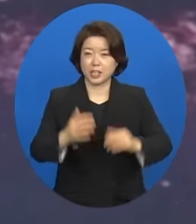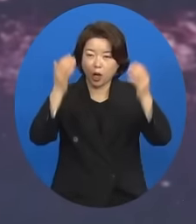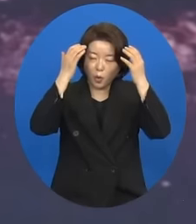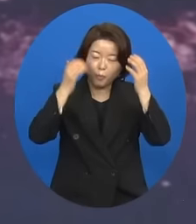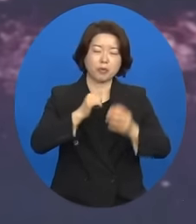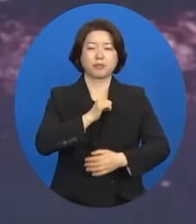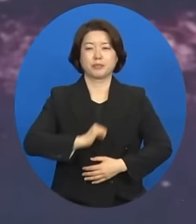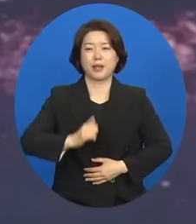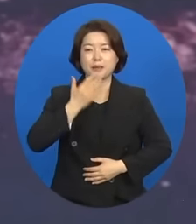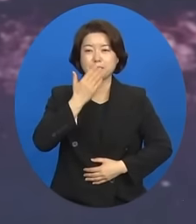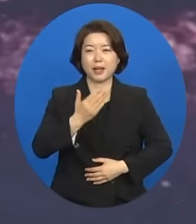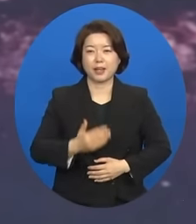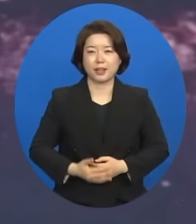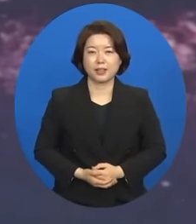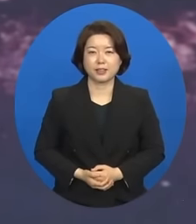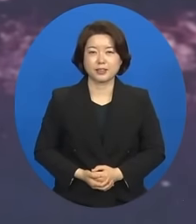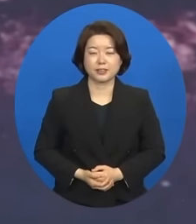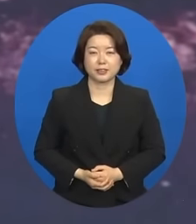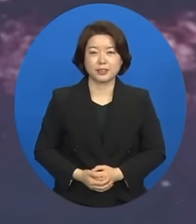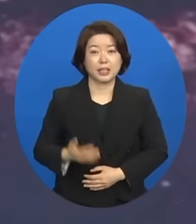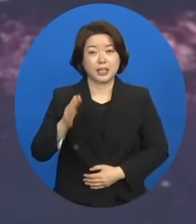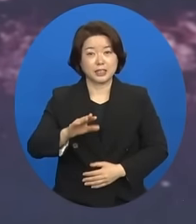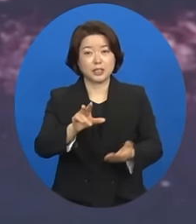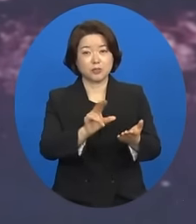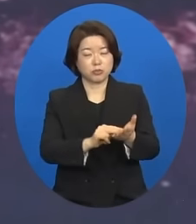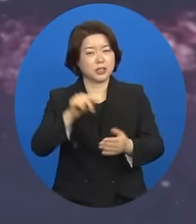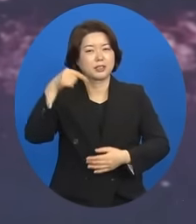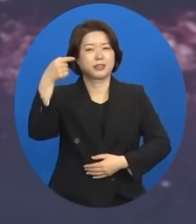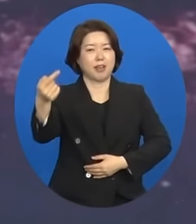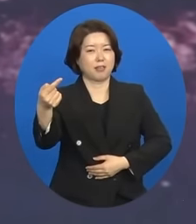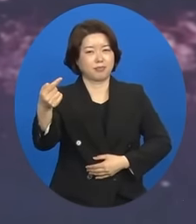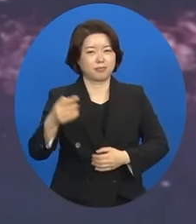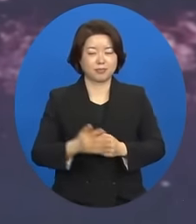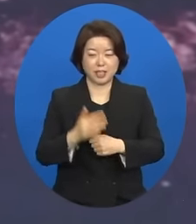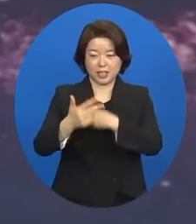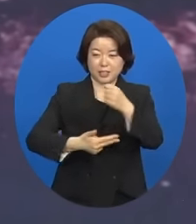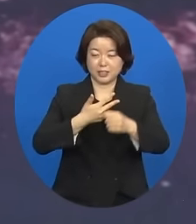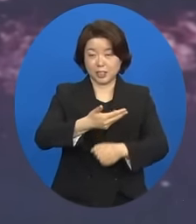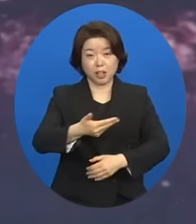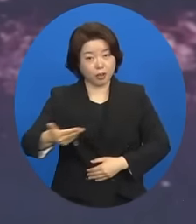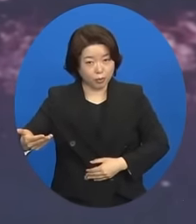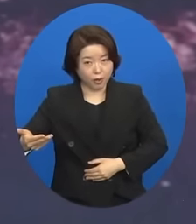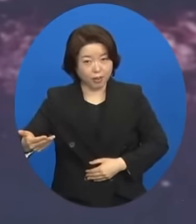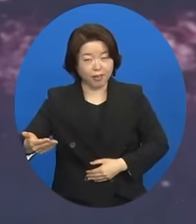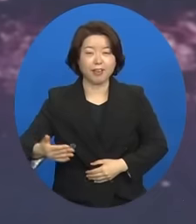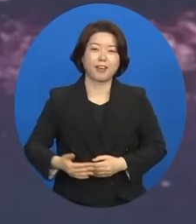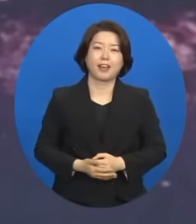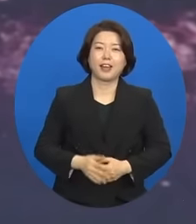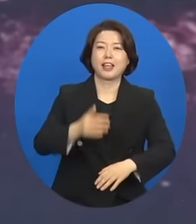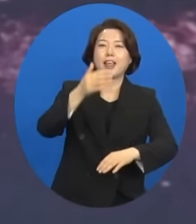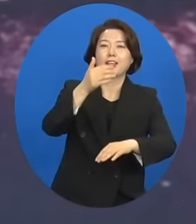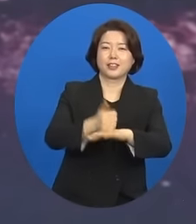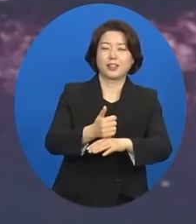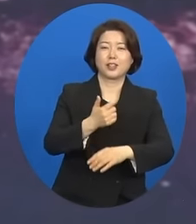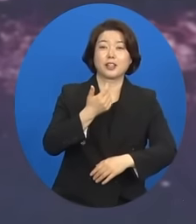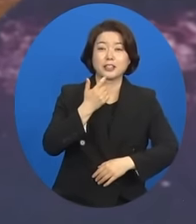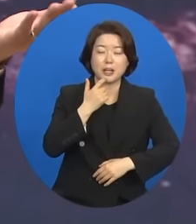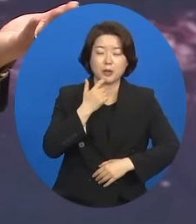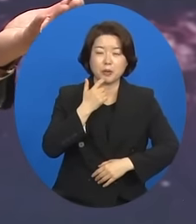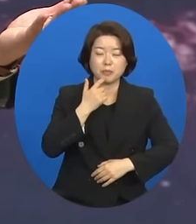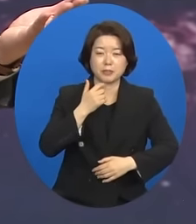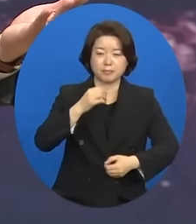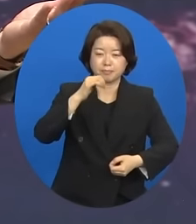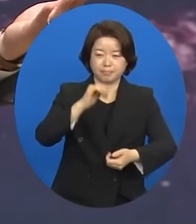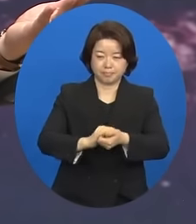수 있는 거예요 자 그런데 문제는 이제 그 다음입니다 7년이 흘렀어요 드디어 이제 야곱은 기한이 찼으니까